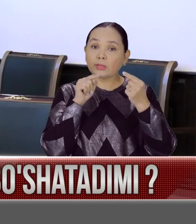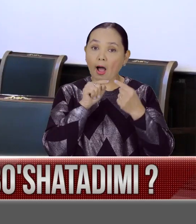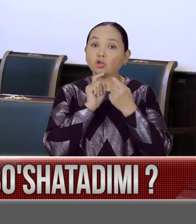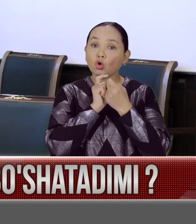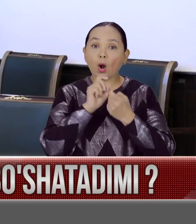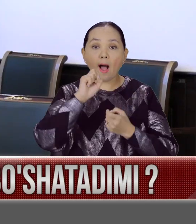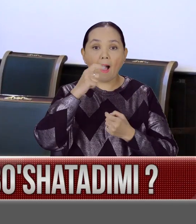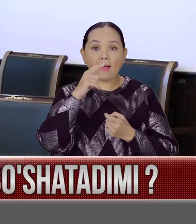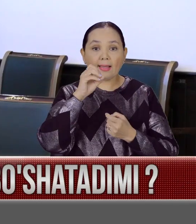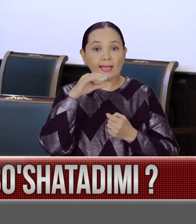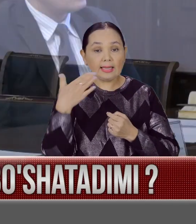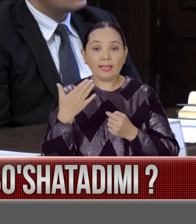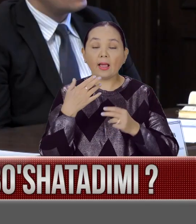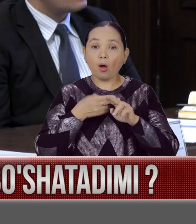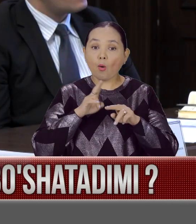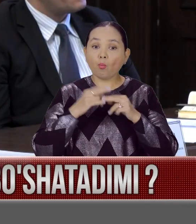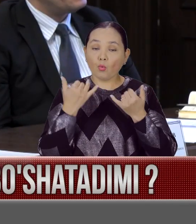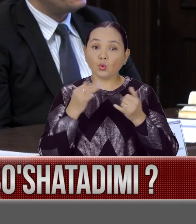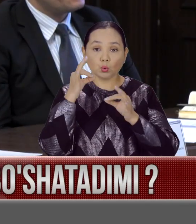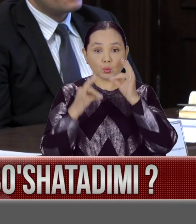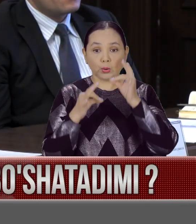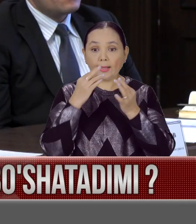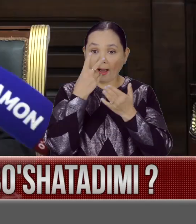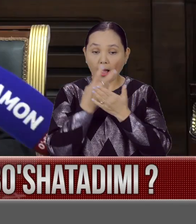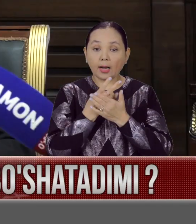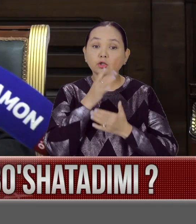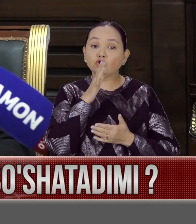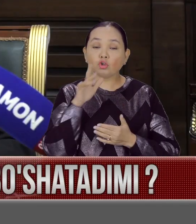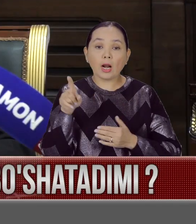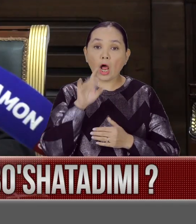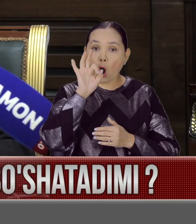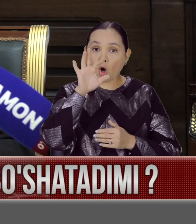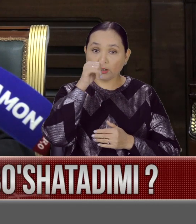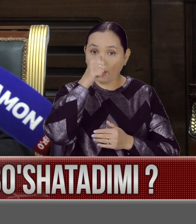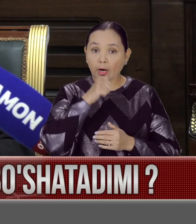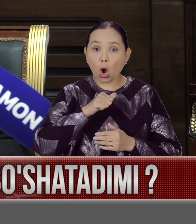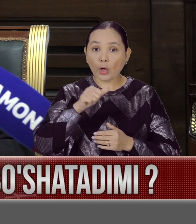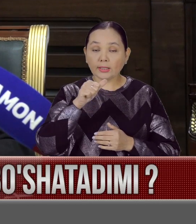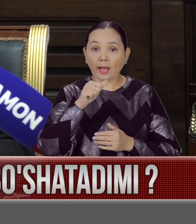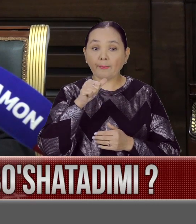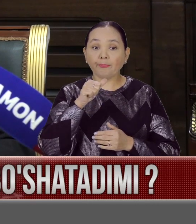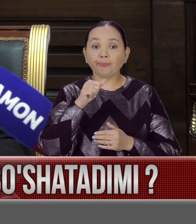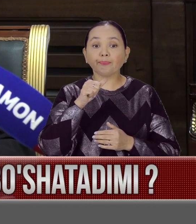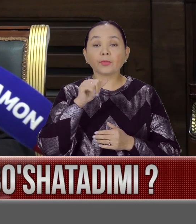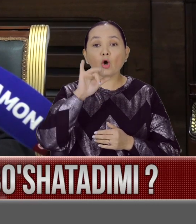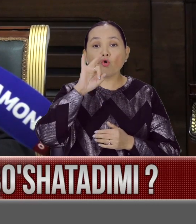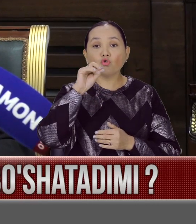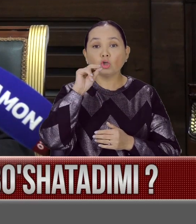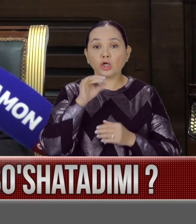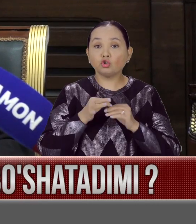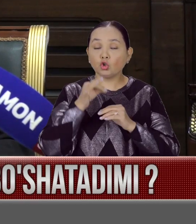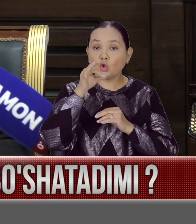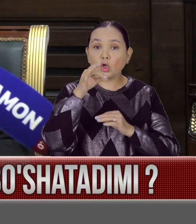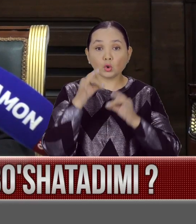kurashish agentligining navbatdagi nishoni bugun sudyalarga qaratildi. Joriy yilning oktyabr oyida Urganch tumanlar